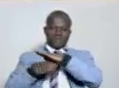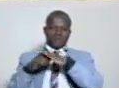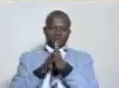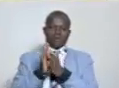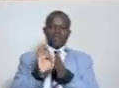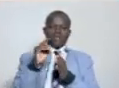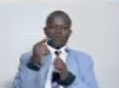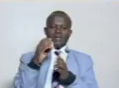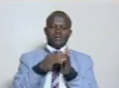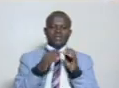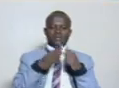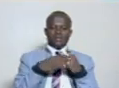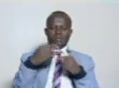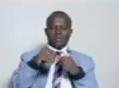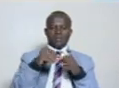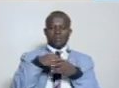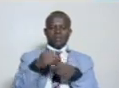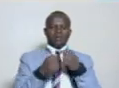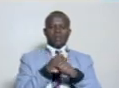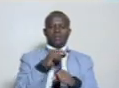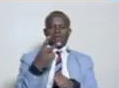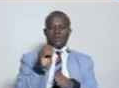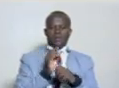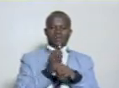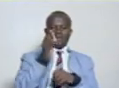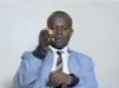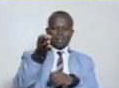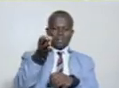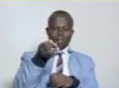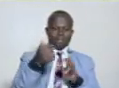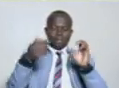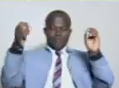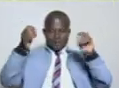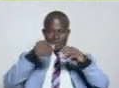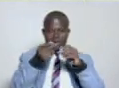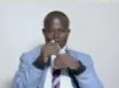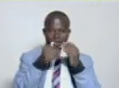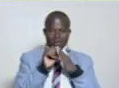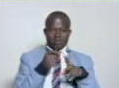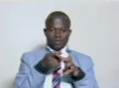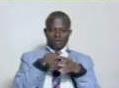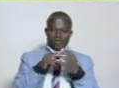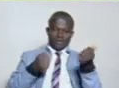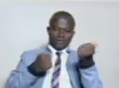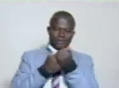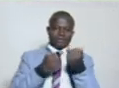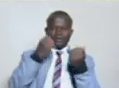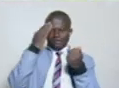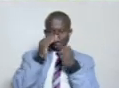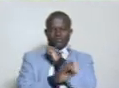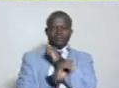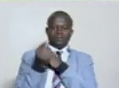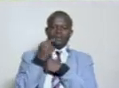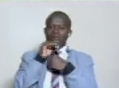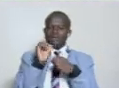miliyari 1.9 z'amadolari mu myaka 20 iri imbere. Ibigaragara ko aya mafaranga agomba kuva mu baterankunga kuko ibihugu byonyine